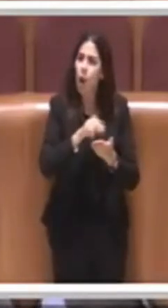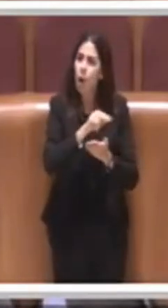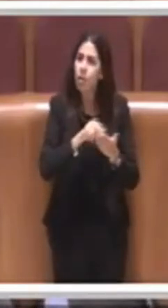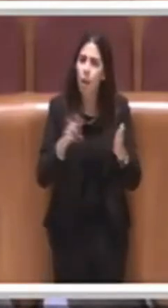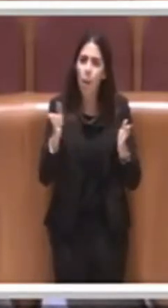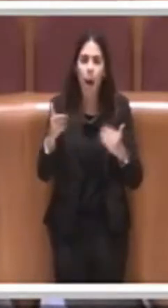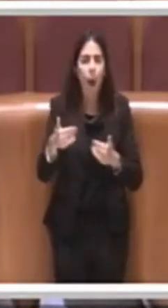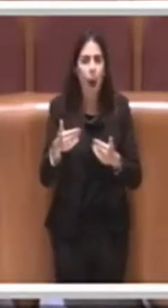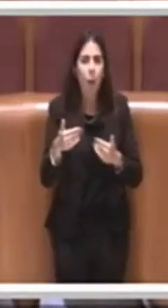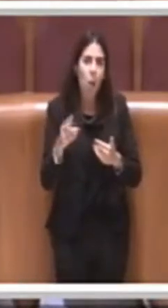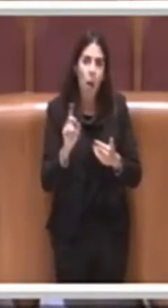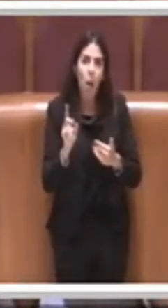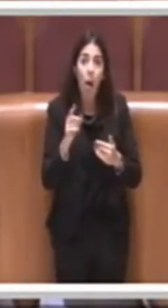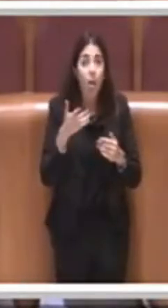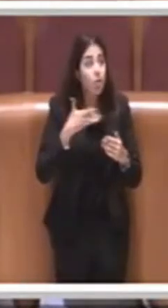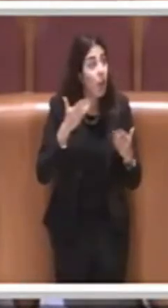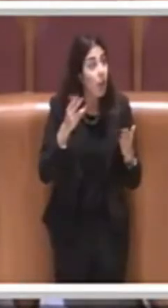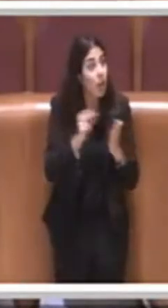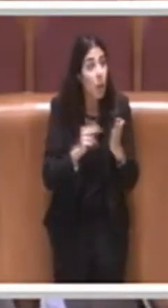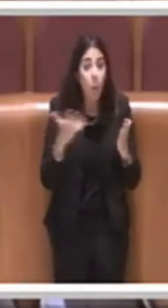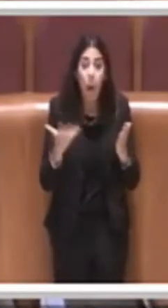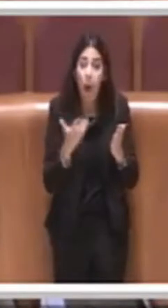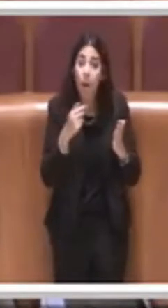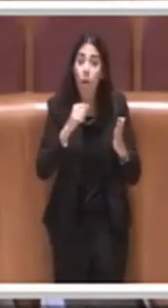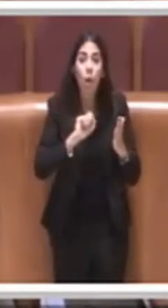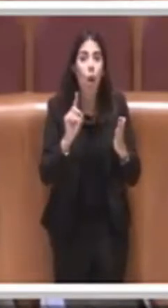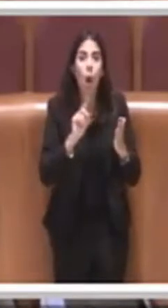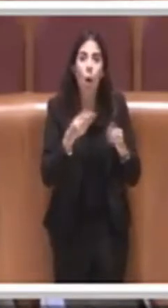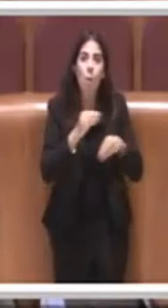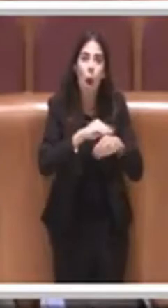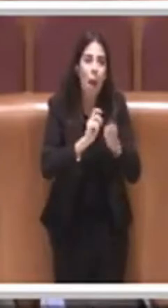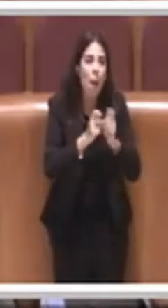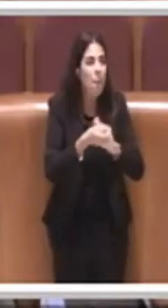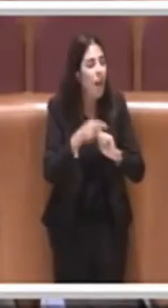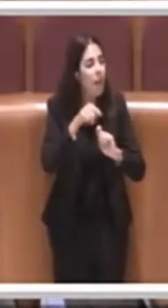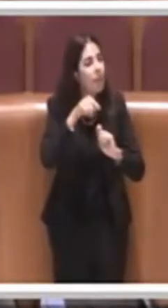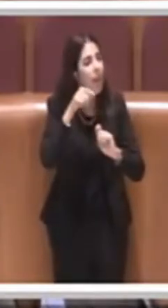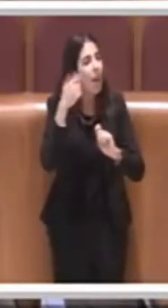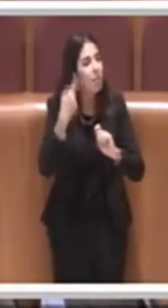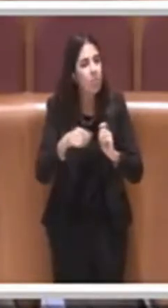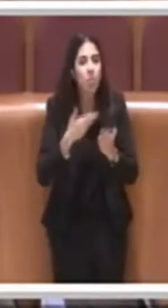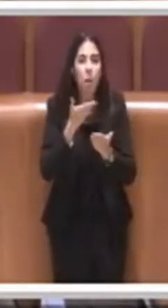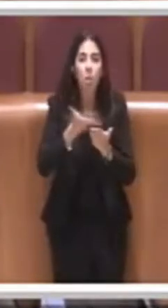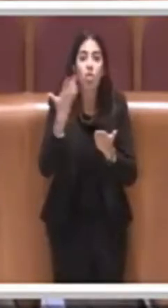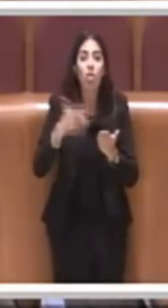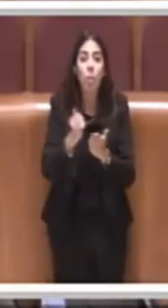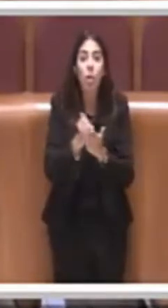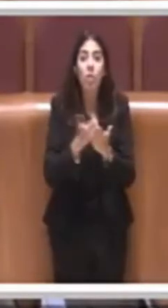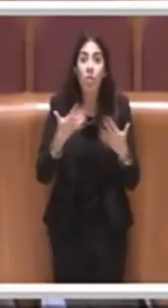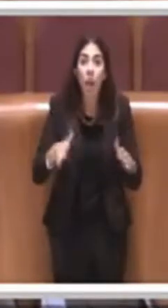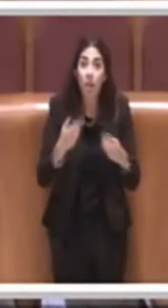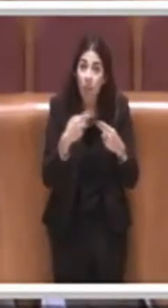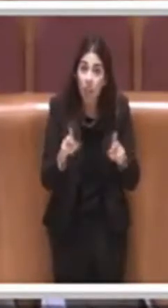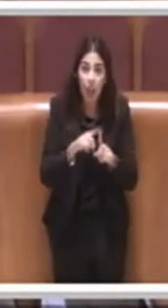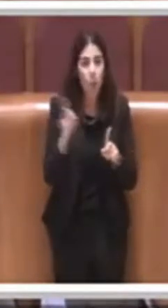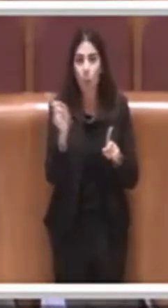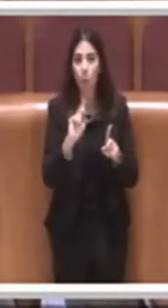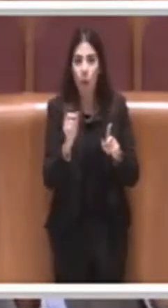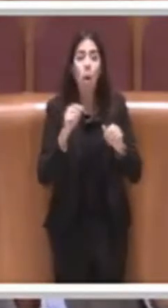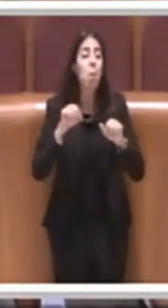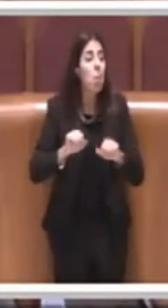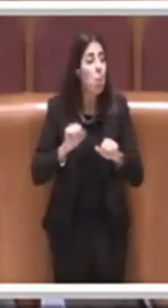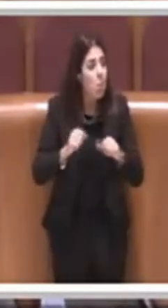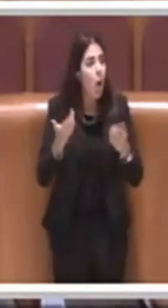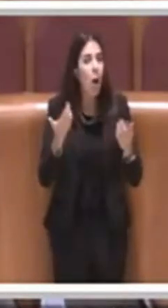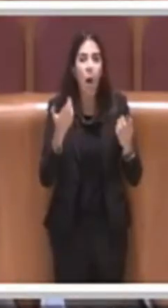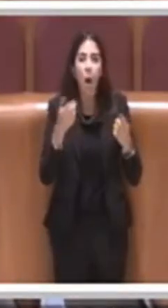nessuna parte che non si possano emendare le proposte protocollate, è possibile fare emendamenti di commissione